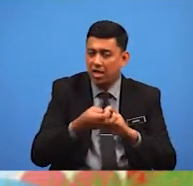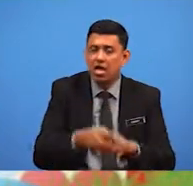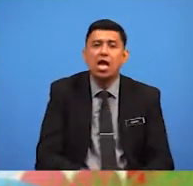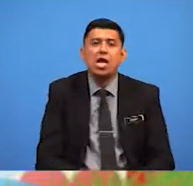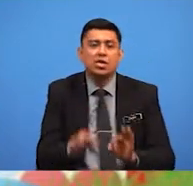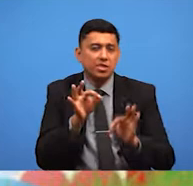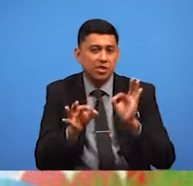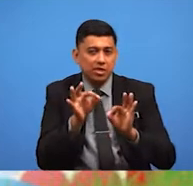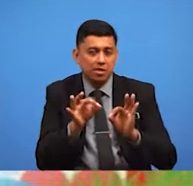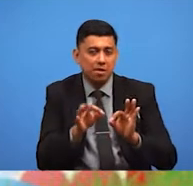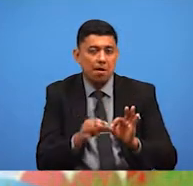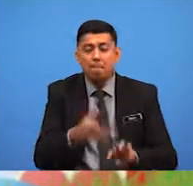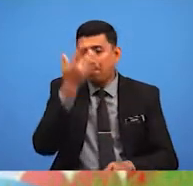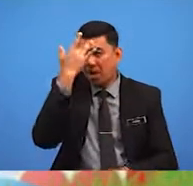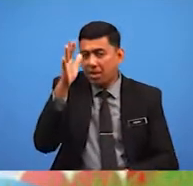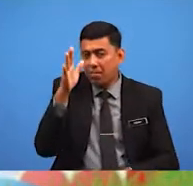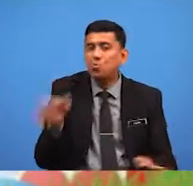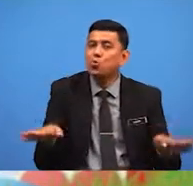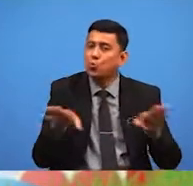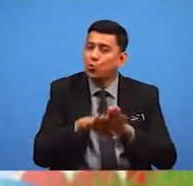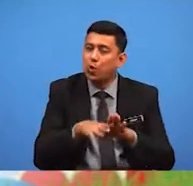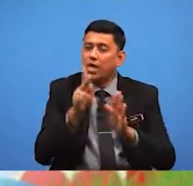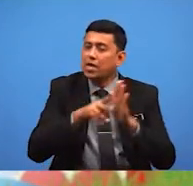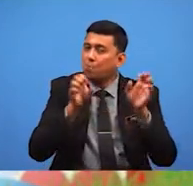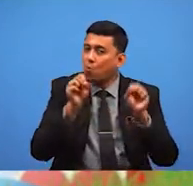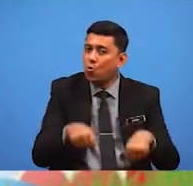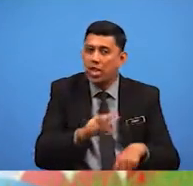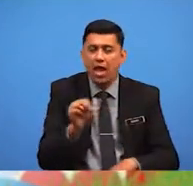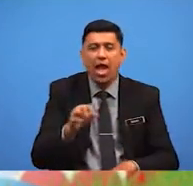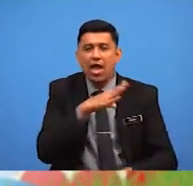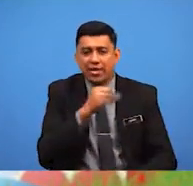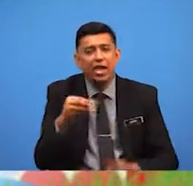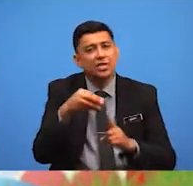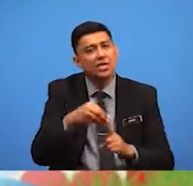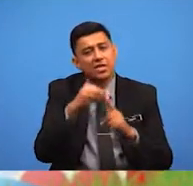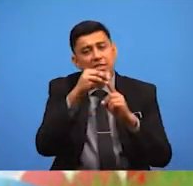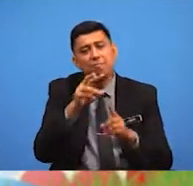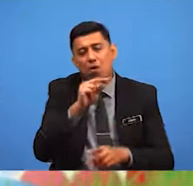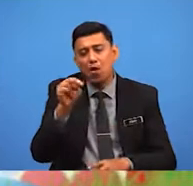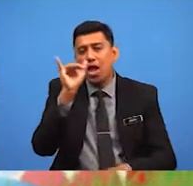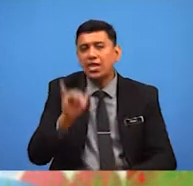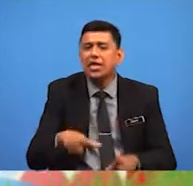sekiranya kita bijak menutupnya dengan kebolehan dan keistimewaan yang lain.